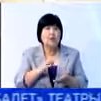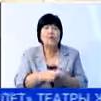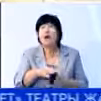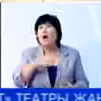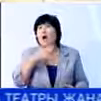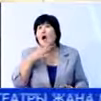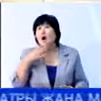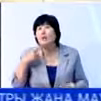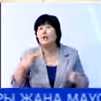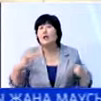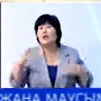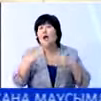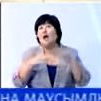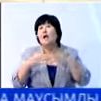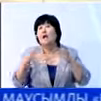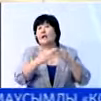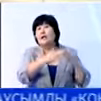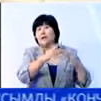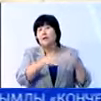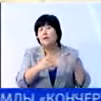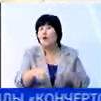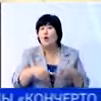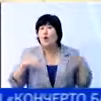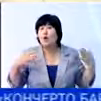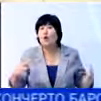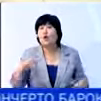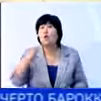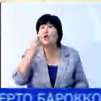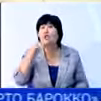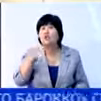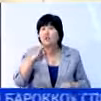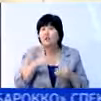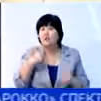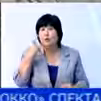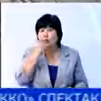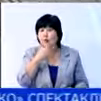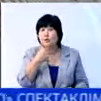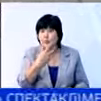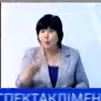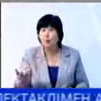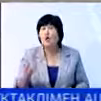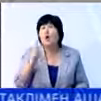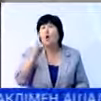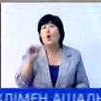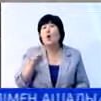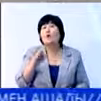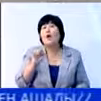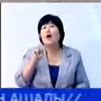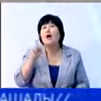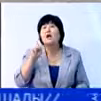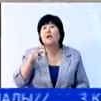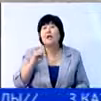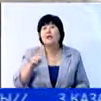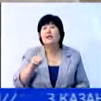біраз құрылыстар салыныпты, үлкен мешіт салыныпты. Оны көзімізбен көрдік. Қожа Ахмет Яссауи